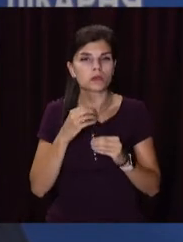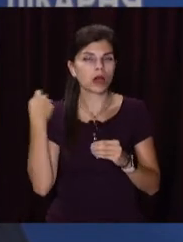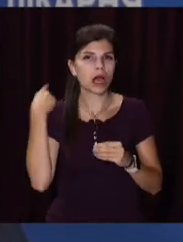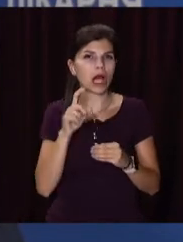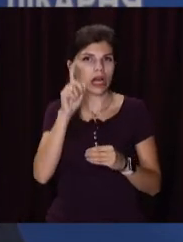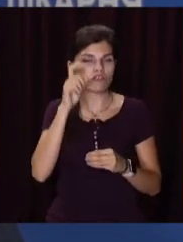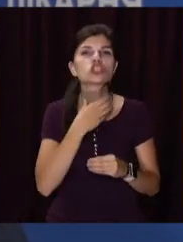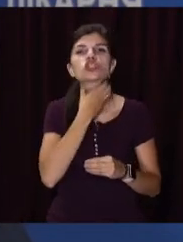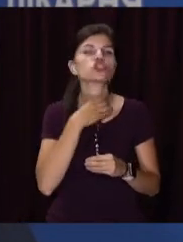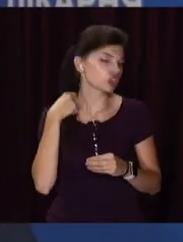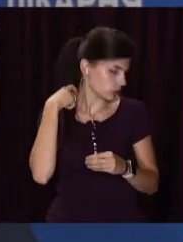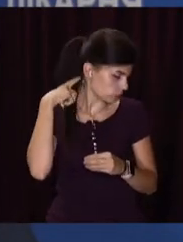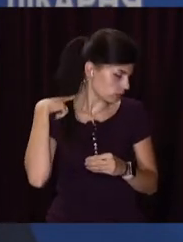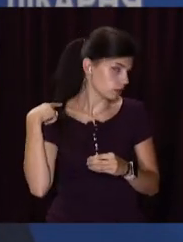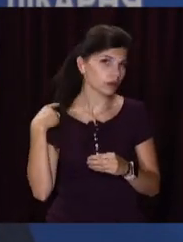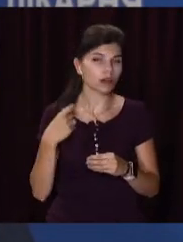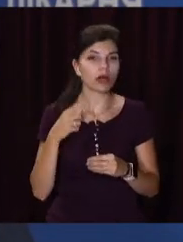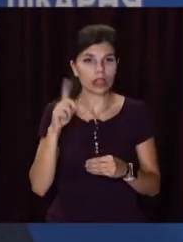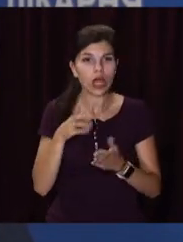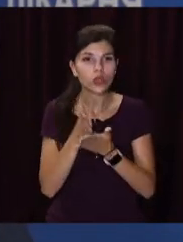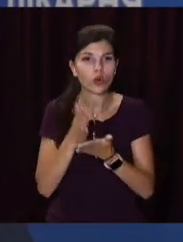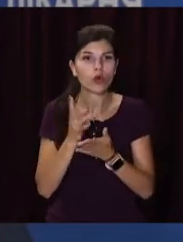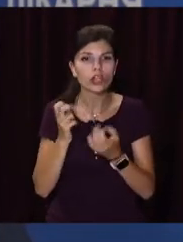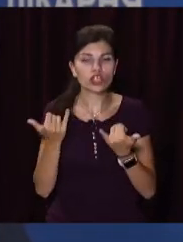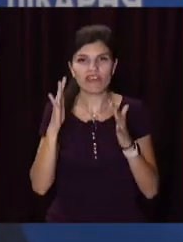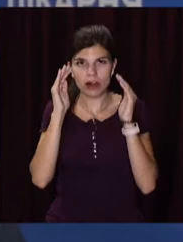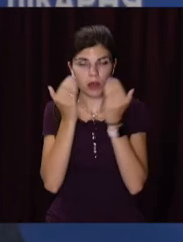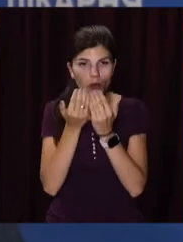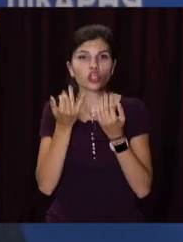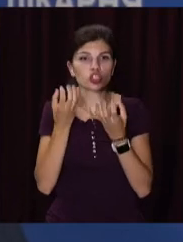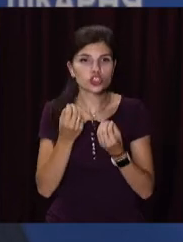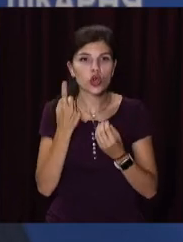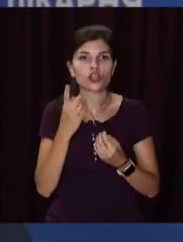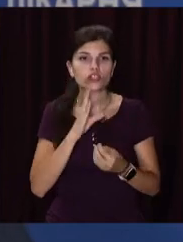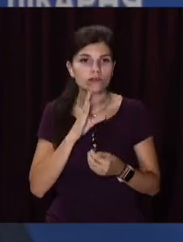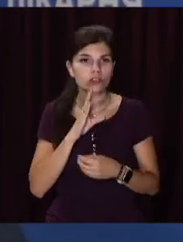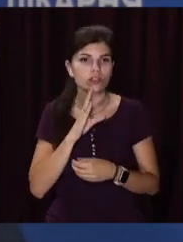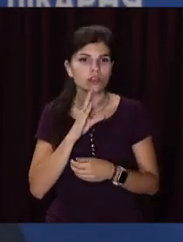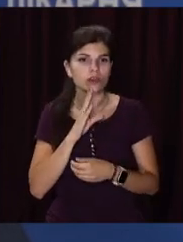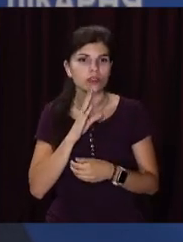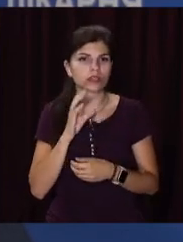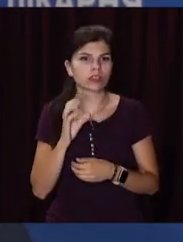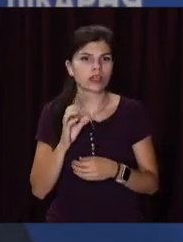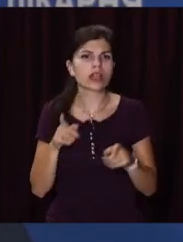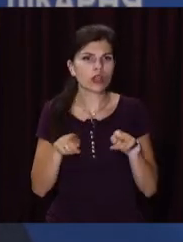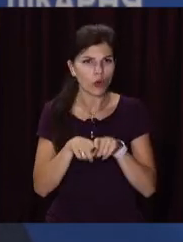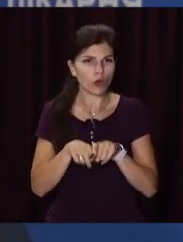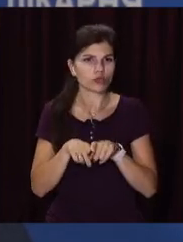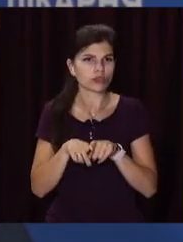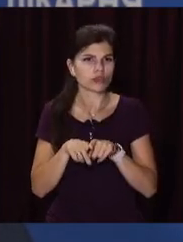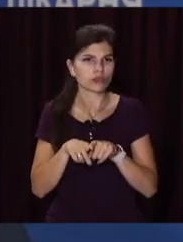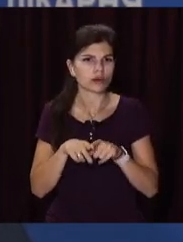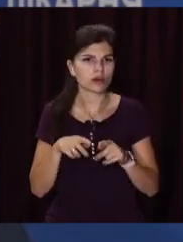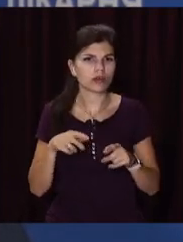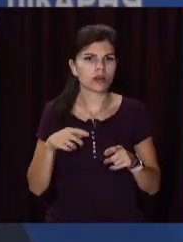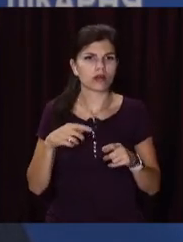хребта в шийному відділі, теж знаходиться на сьогодні в реанімації. І ще одна дівчина також з